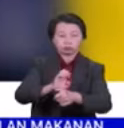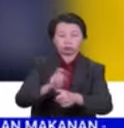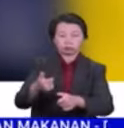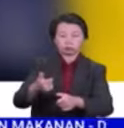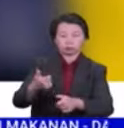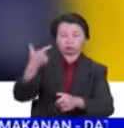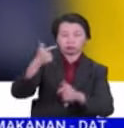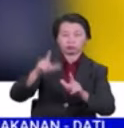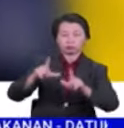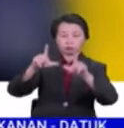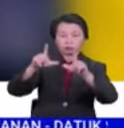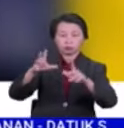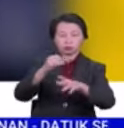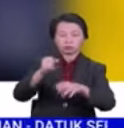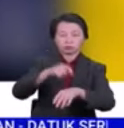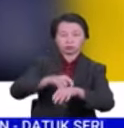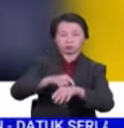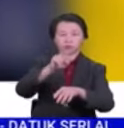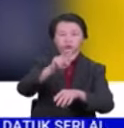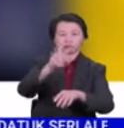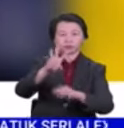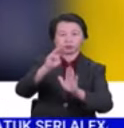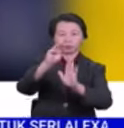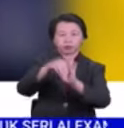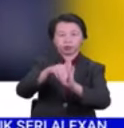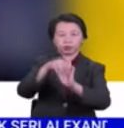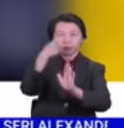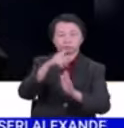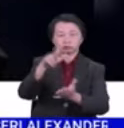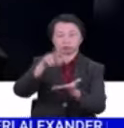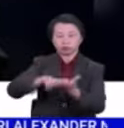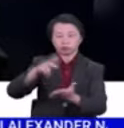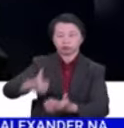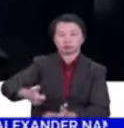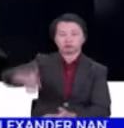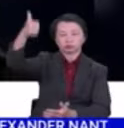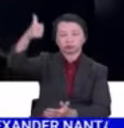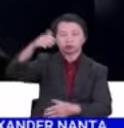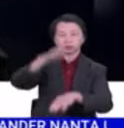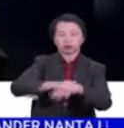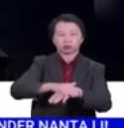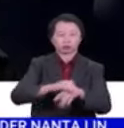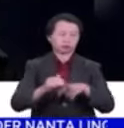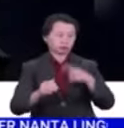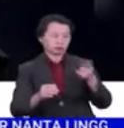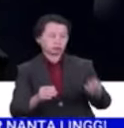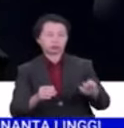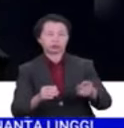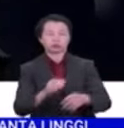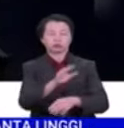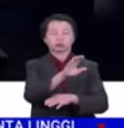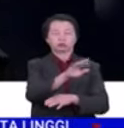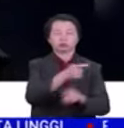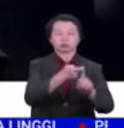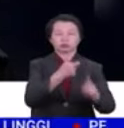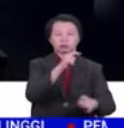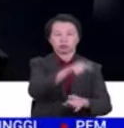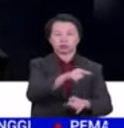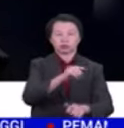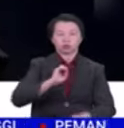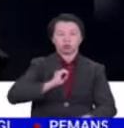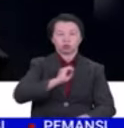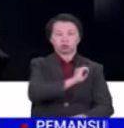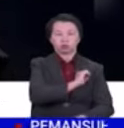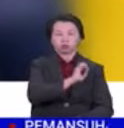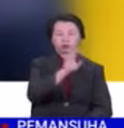Tokyo itu mengambil Mas t24 menit untuk mengesahkan kemenangan ke atas lawannya bartolomeus Brush dari